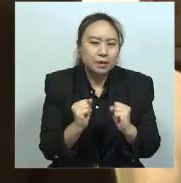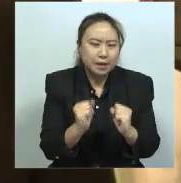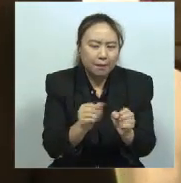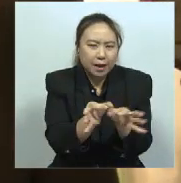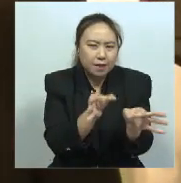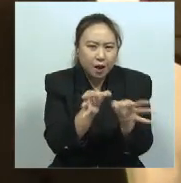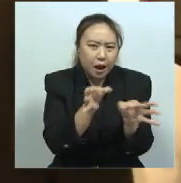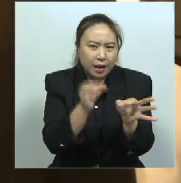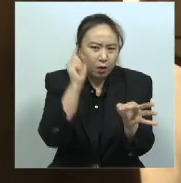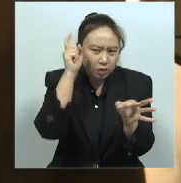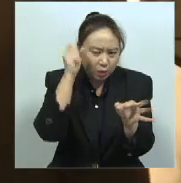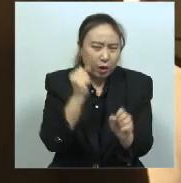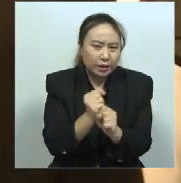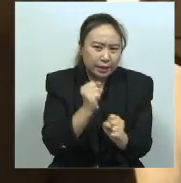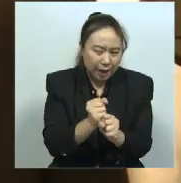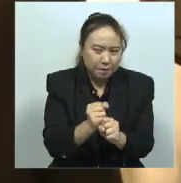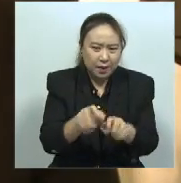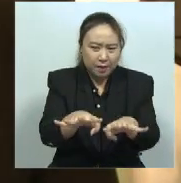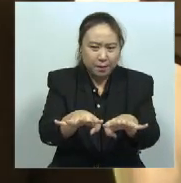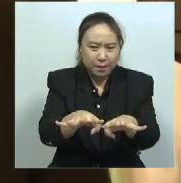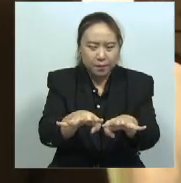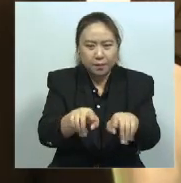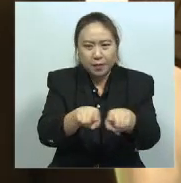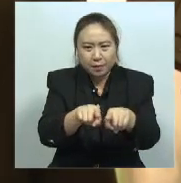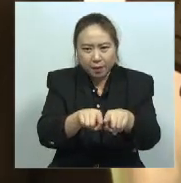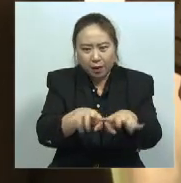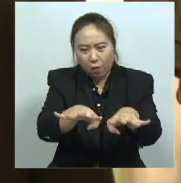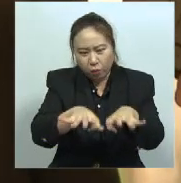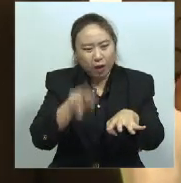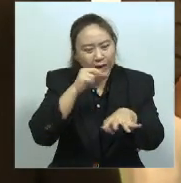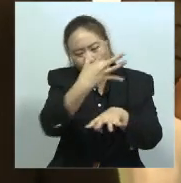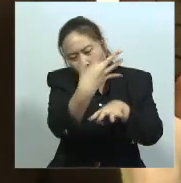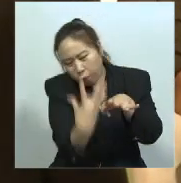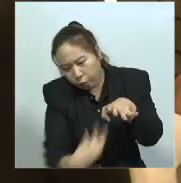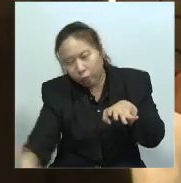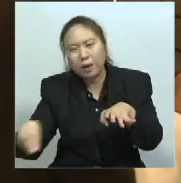ทำไปแจ็คกิ้งไปมันไม่มีอะไรเสียหายแล้วมันมีแต่ได้ประโยชน์